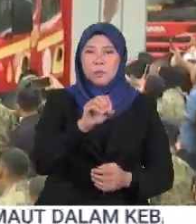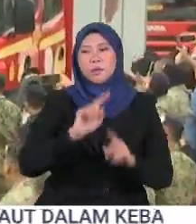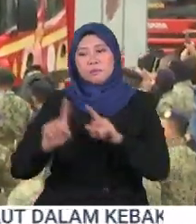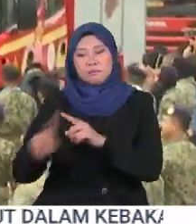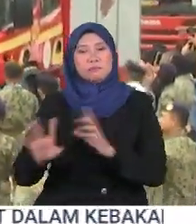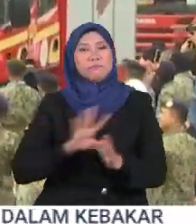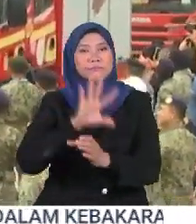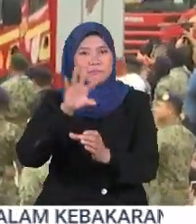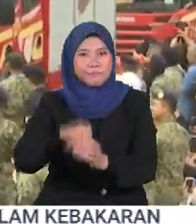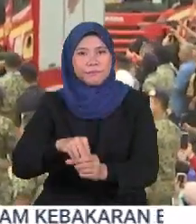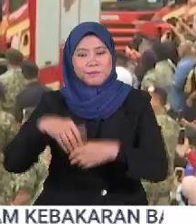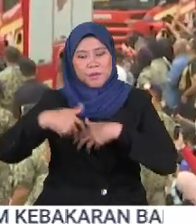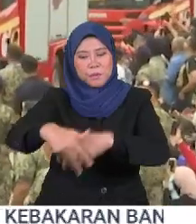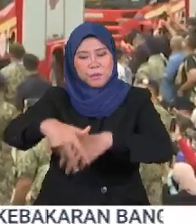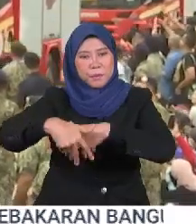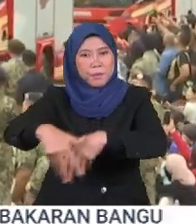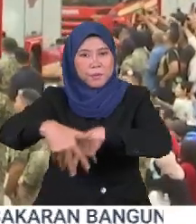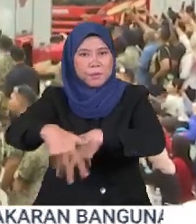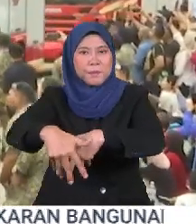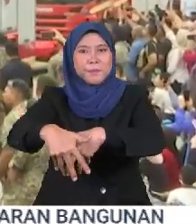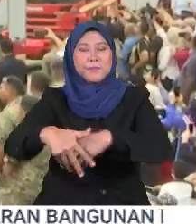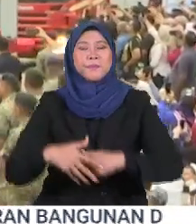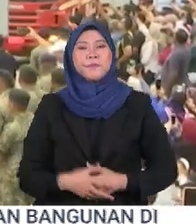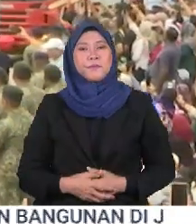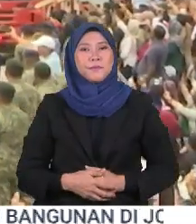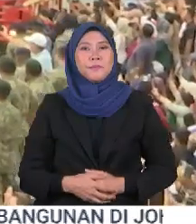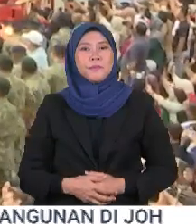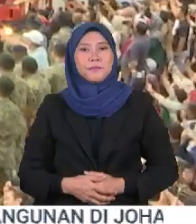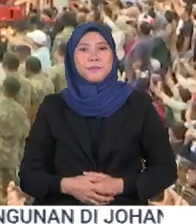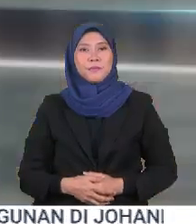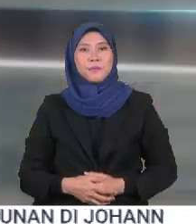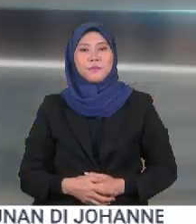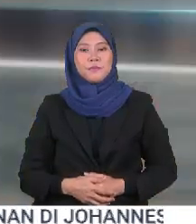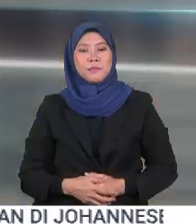NGO mengambil bahagian pada perarakan kali ini.